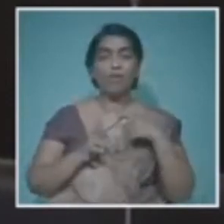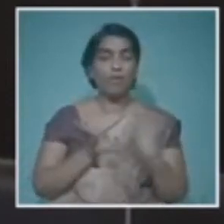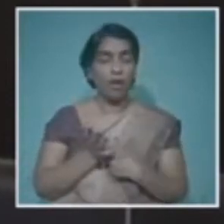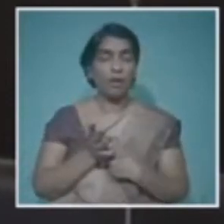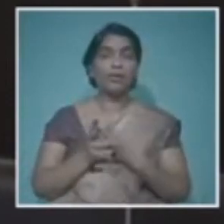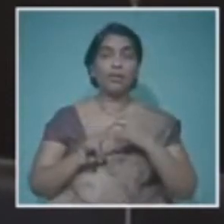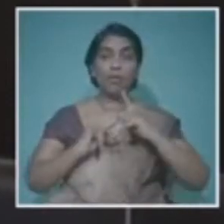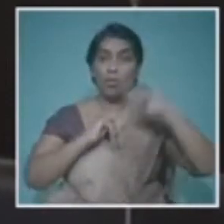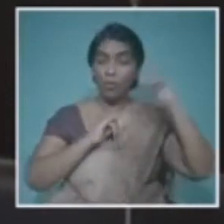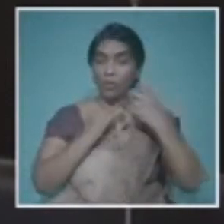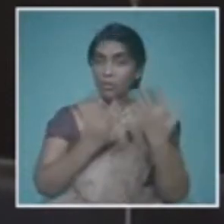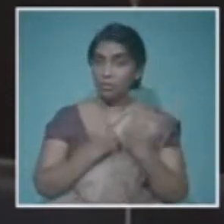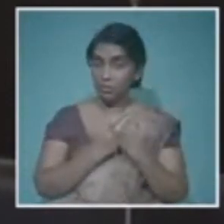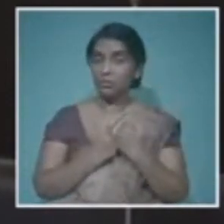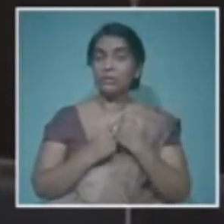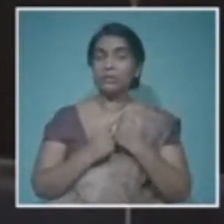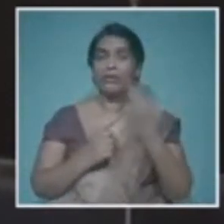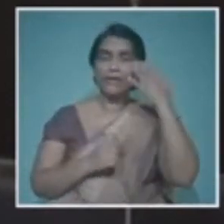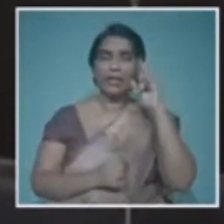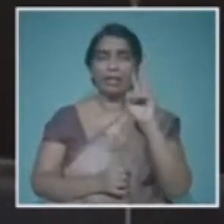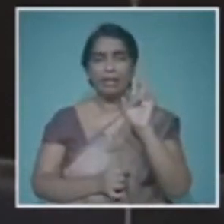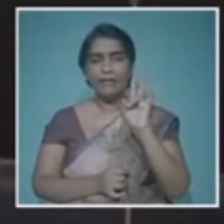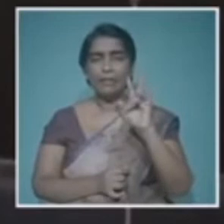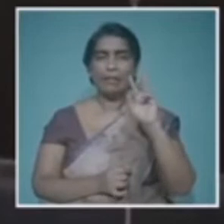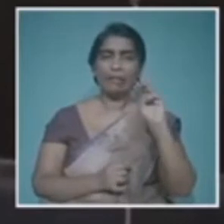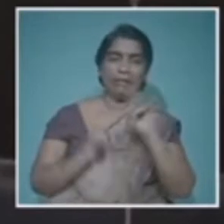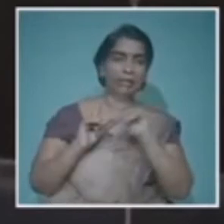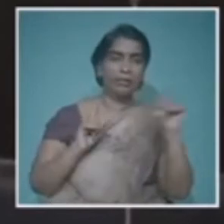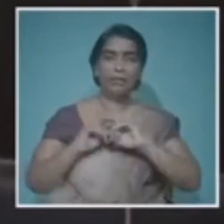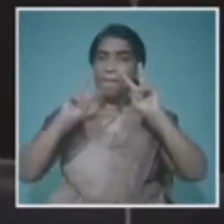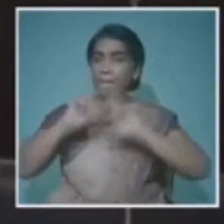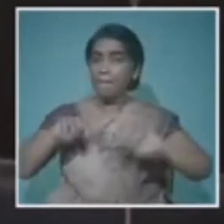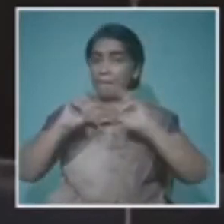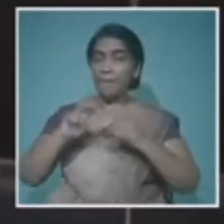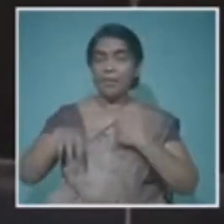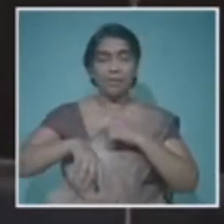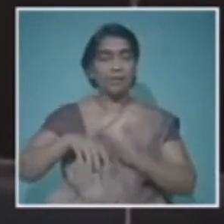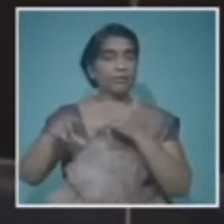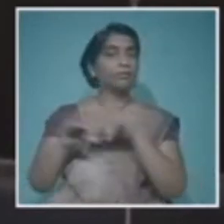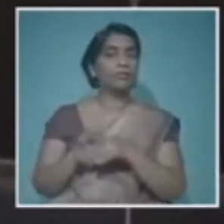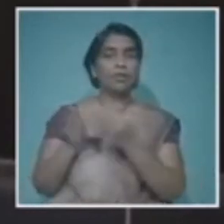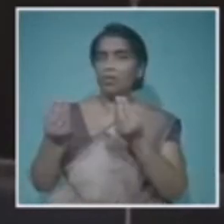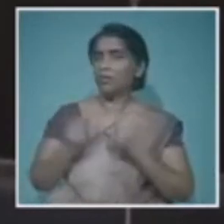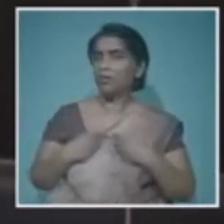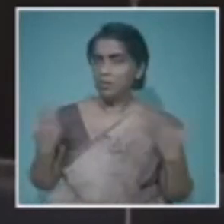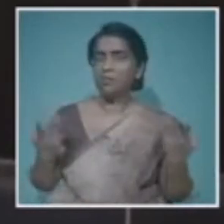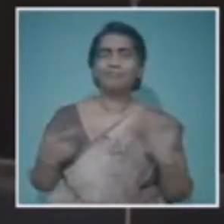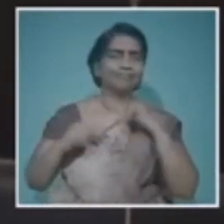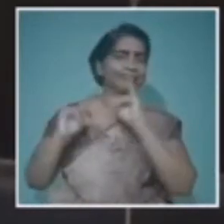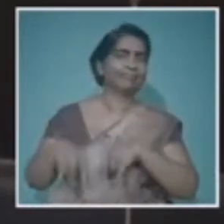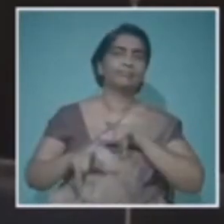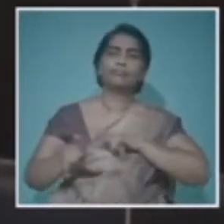ආව අපේ අවුරුදු 30-32 තරුණින්ට පරේෂණ අවස්ථාවට අවශ්‍ය ටික ලැබෙන්නේ නැත්නම් උන් මෙහි ඉන්නේ